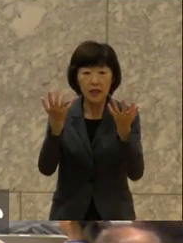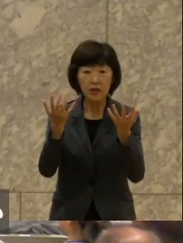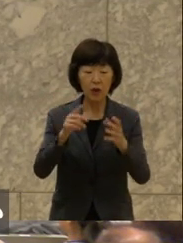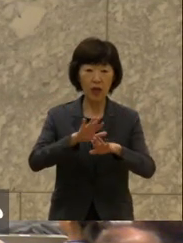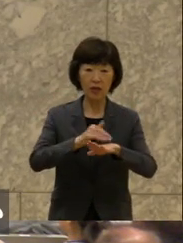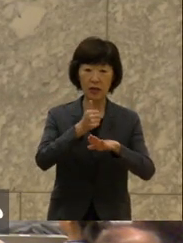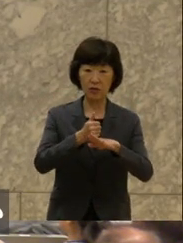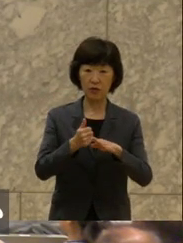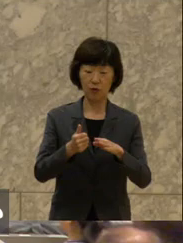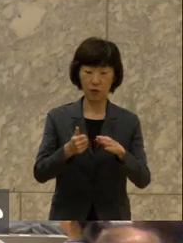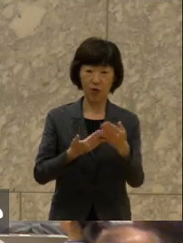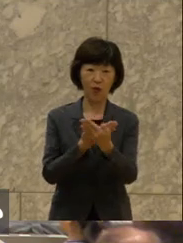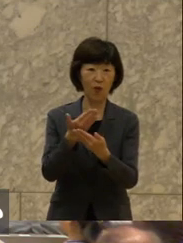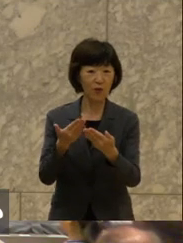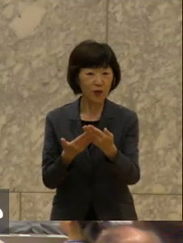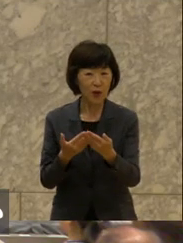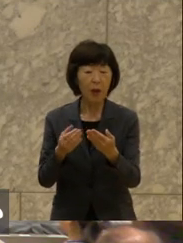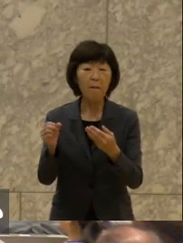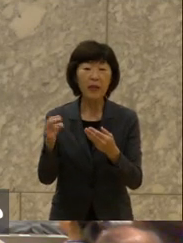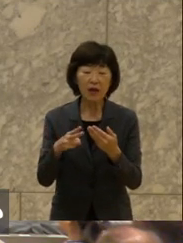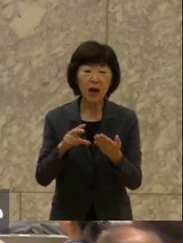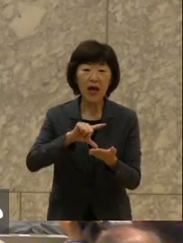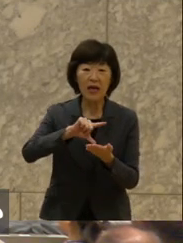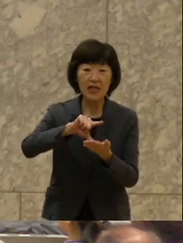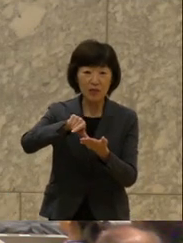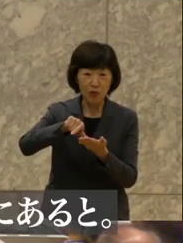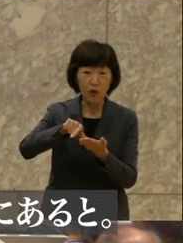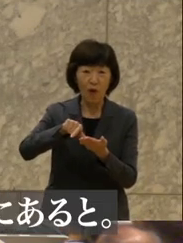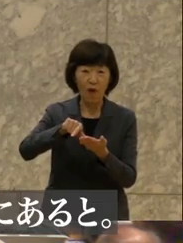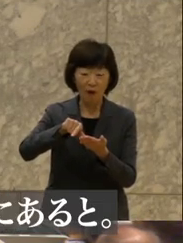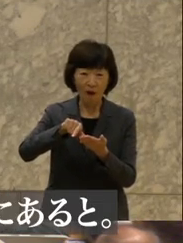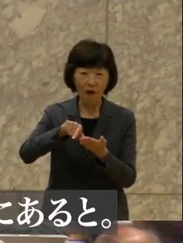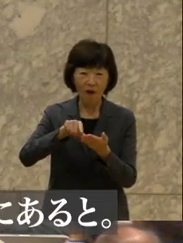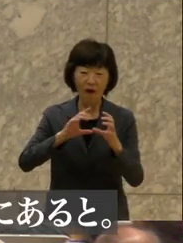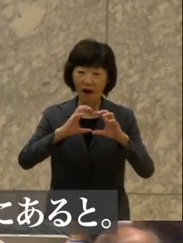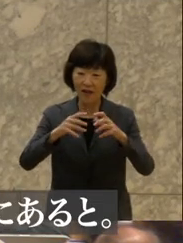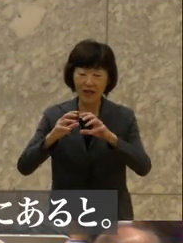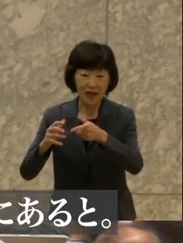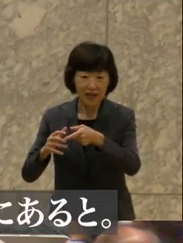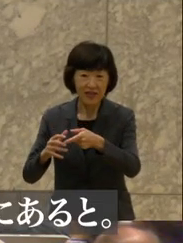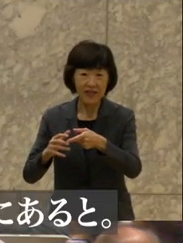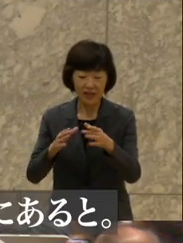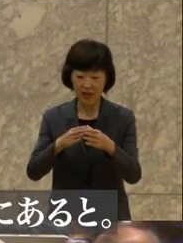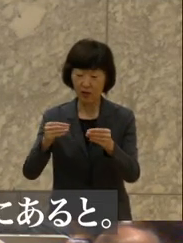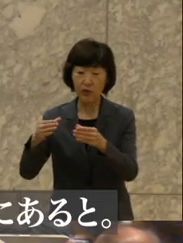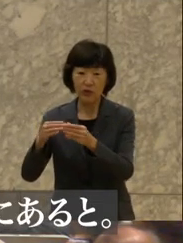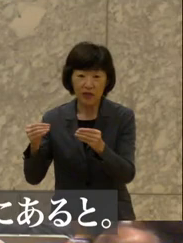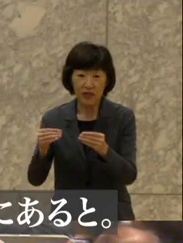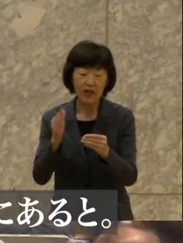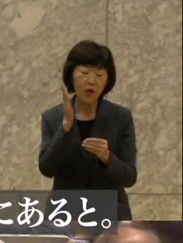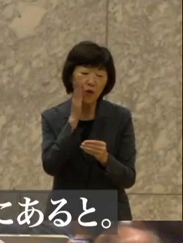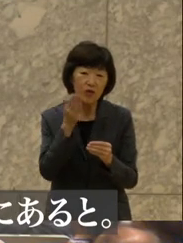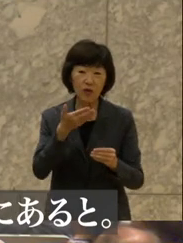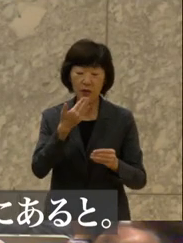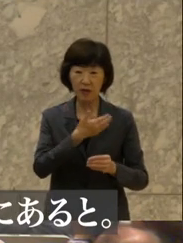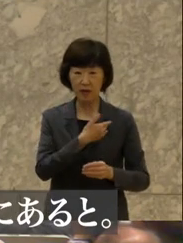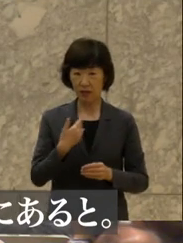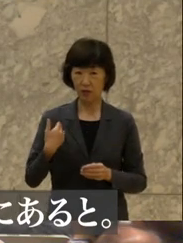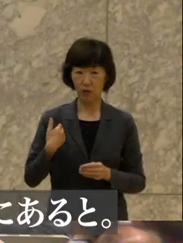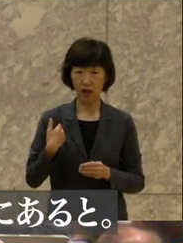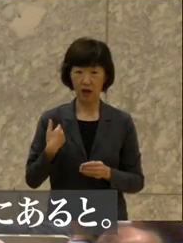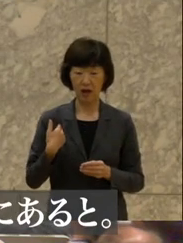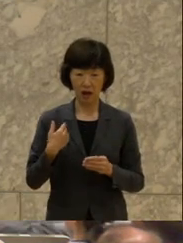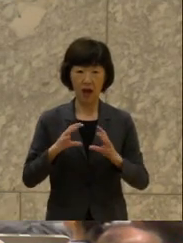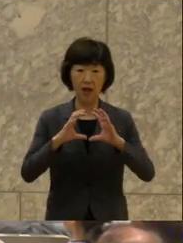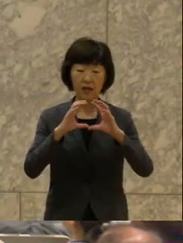あの地元のおいしいものを例えばいろんな国で食べれるとかそういうものも含めてですね国際大会の魅力っていうのはどんなところに